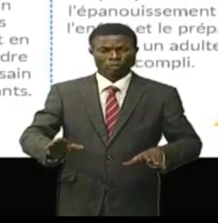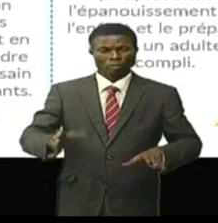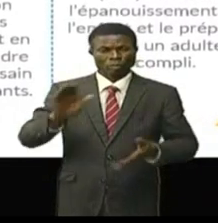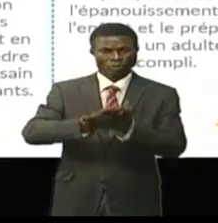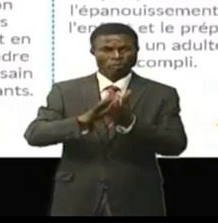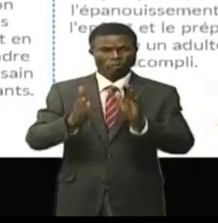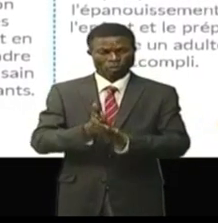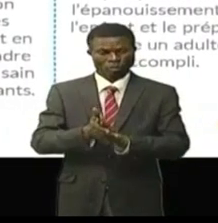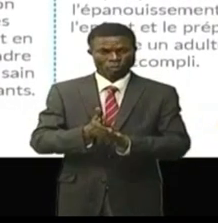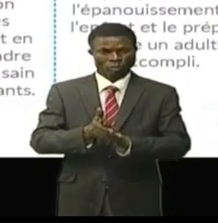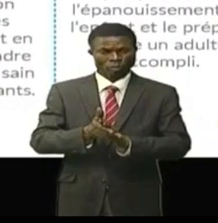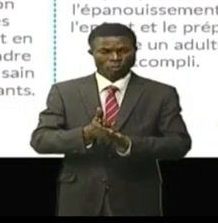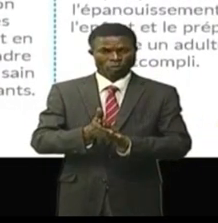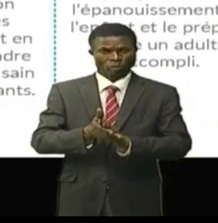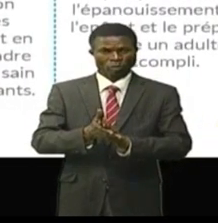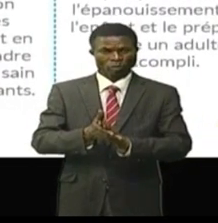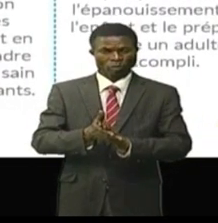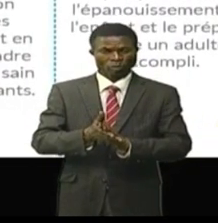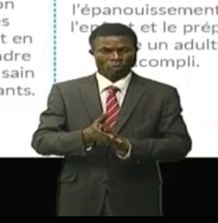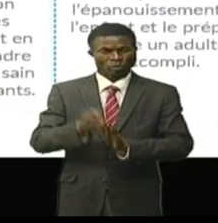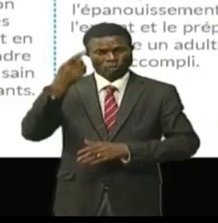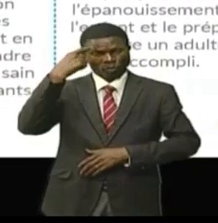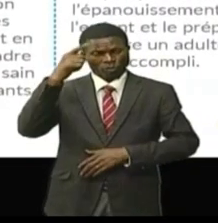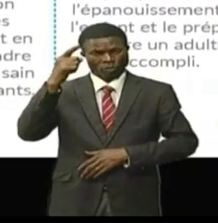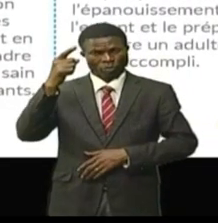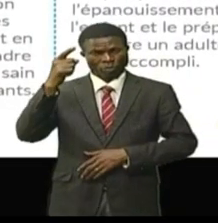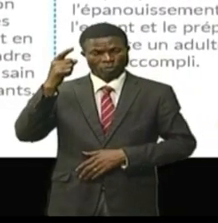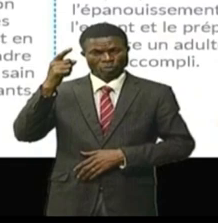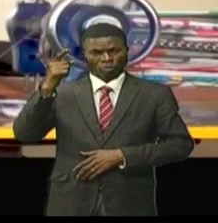d'être non pas seulement des